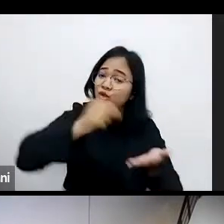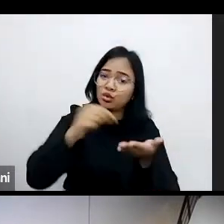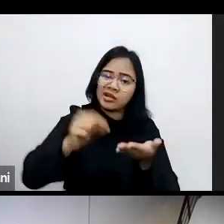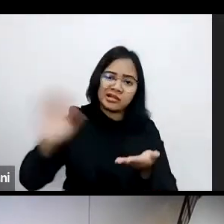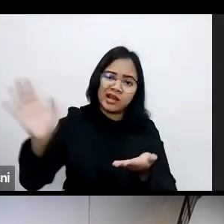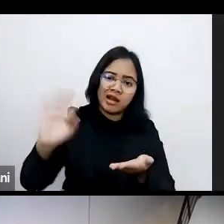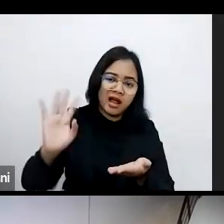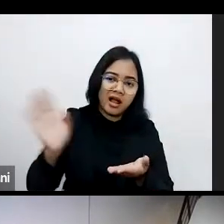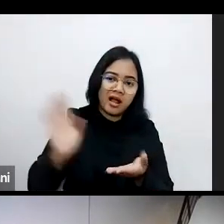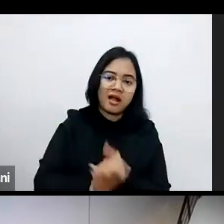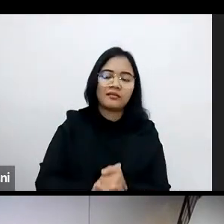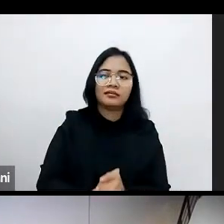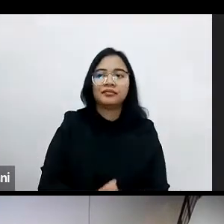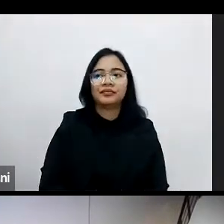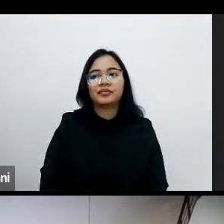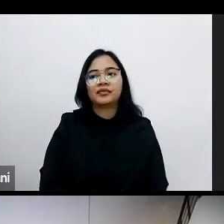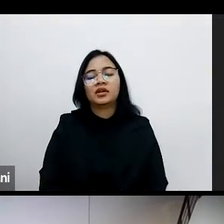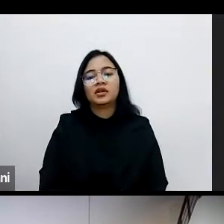untuk melarang